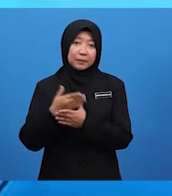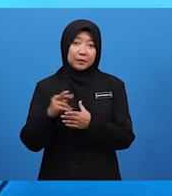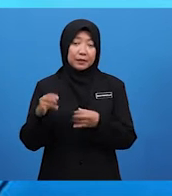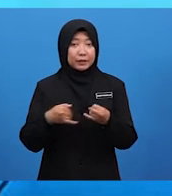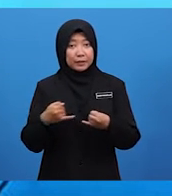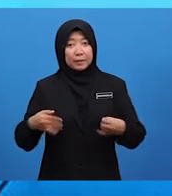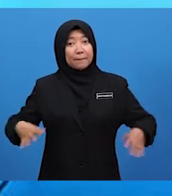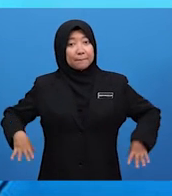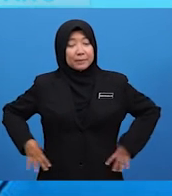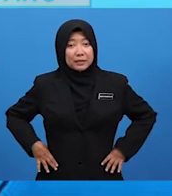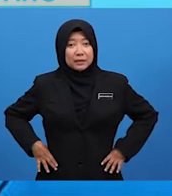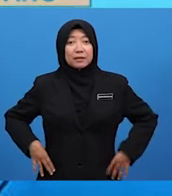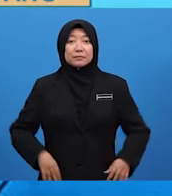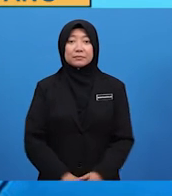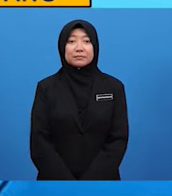ikatan pinggang.